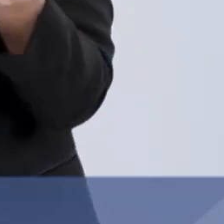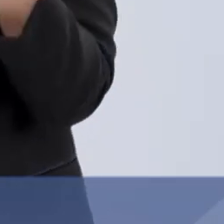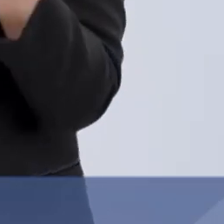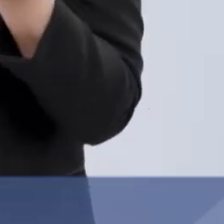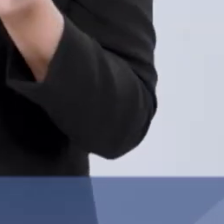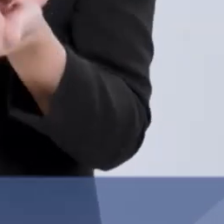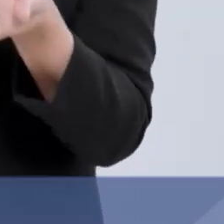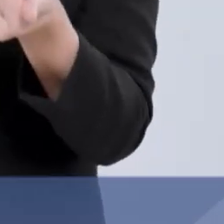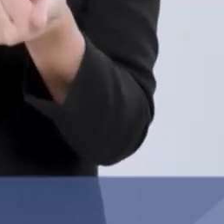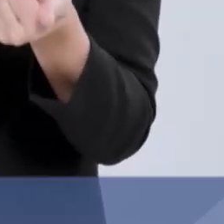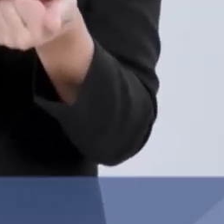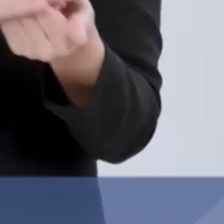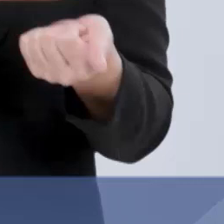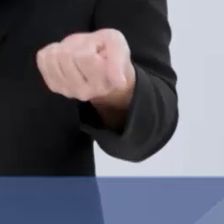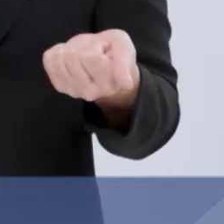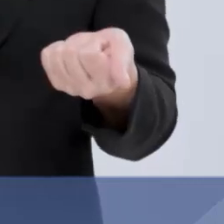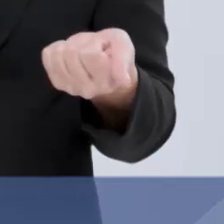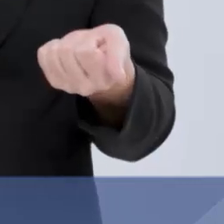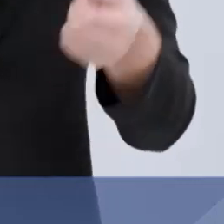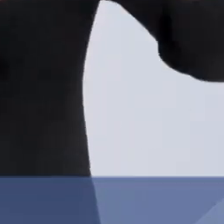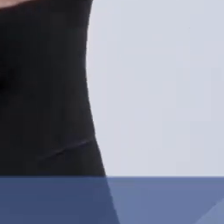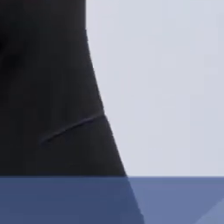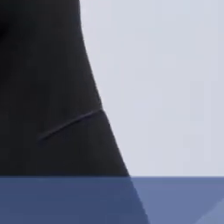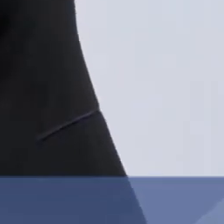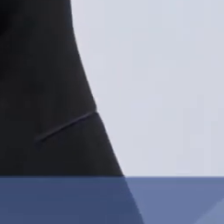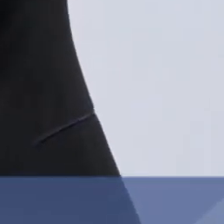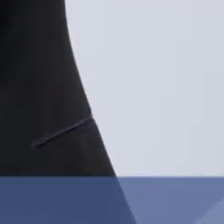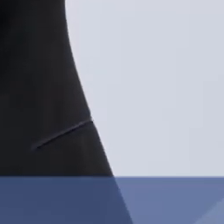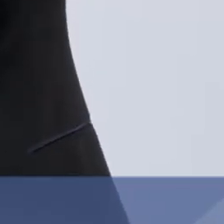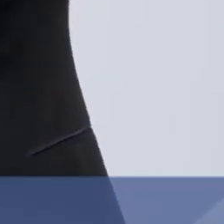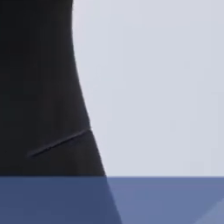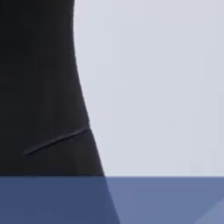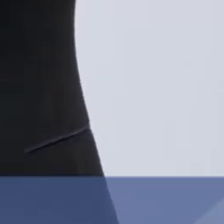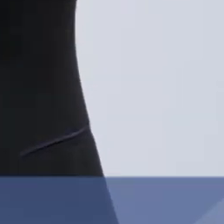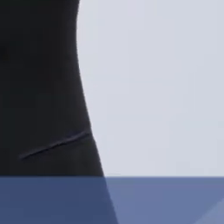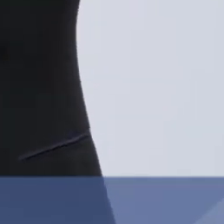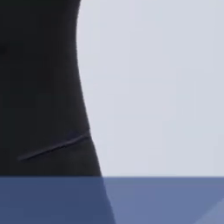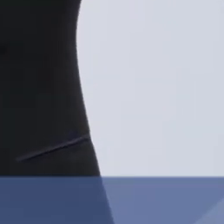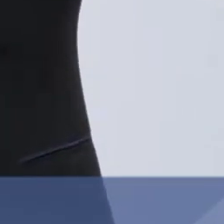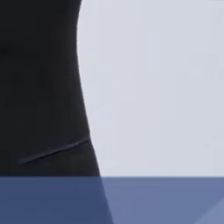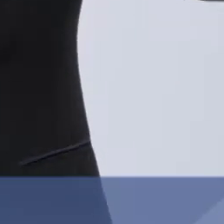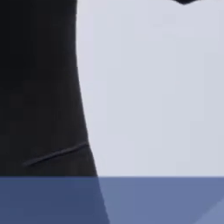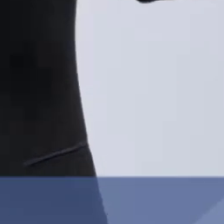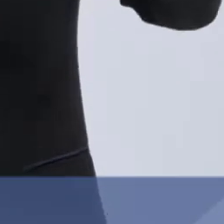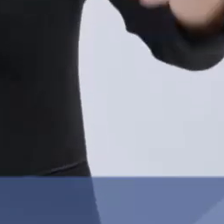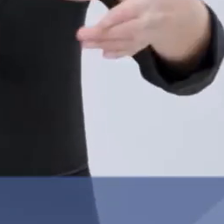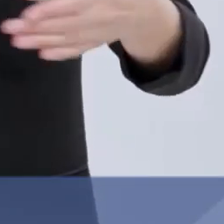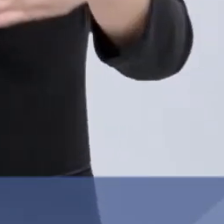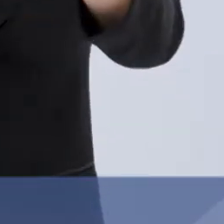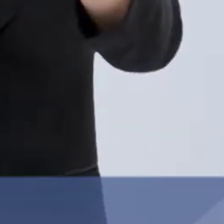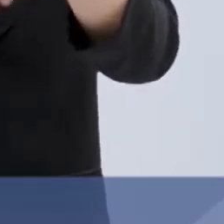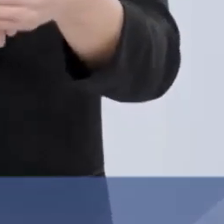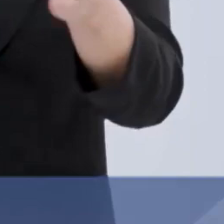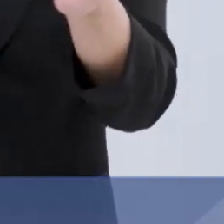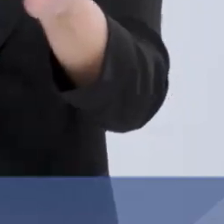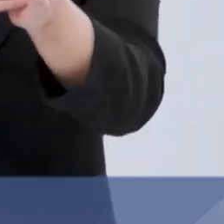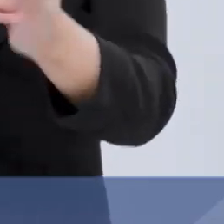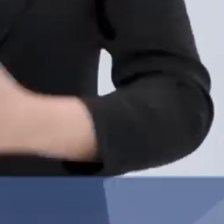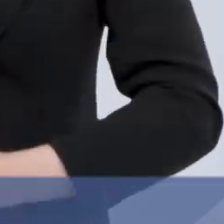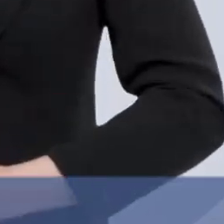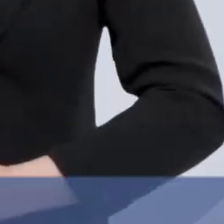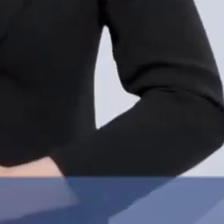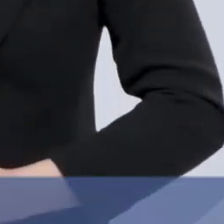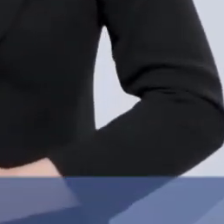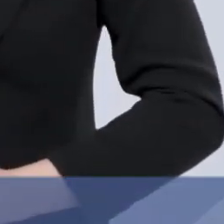않도록 투표지를 접고 회송용 봉투에 넣어 봉투 입구를 잘 붙인 후 기표소에서 나와 관외